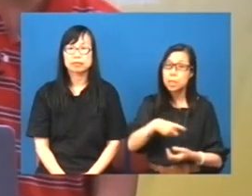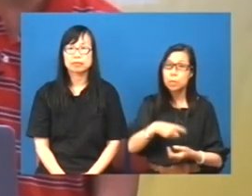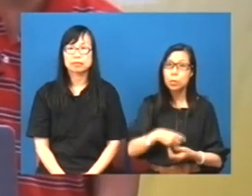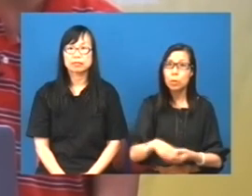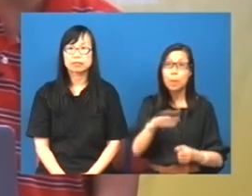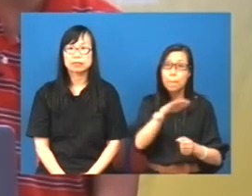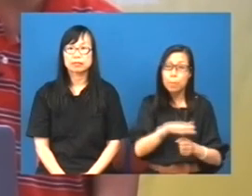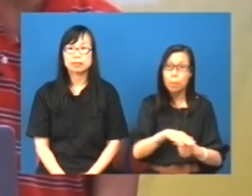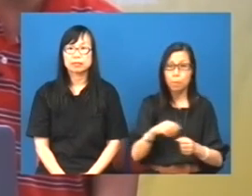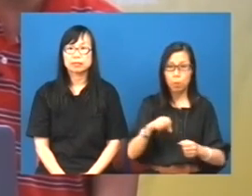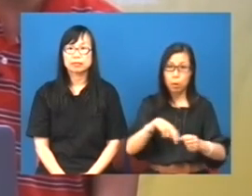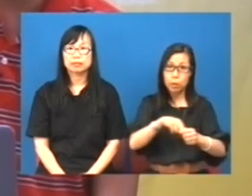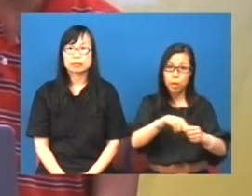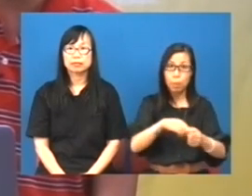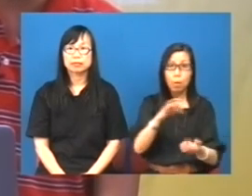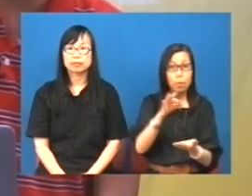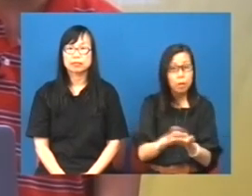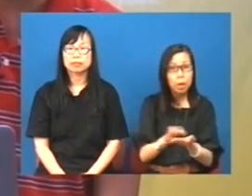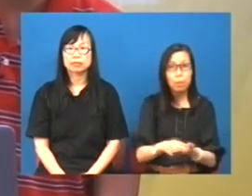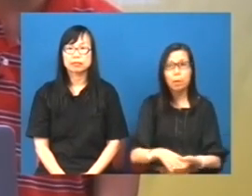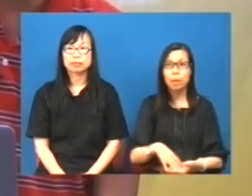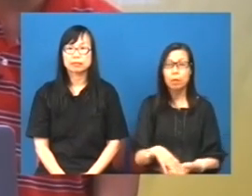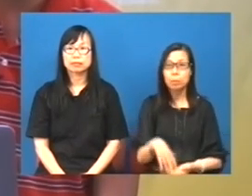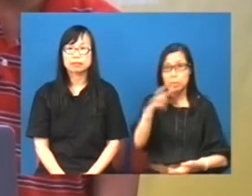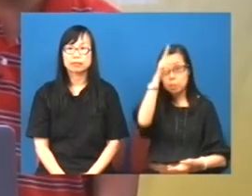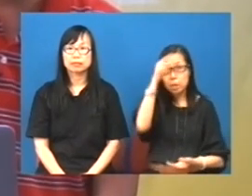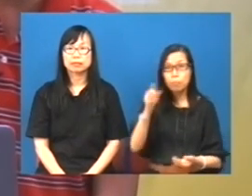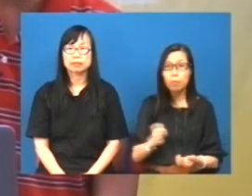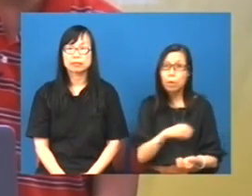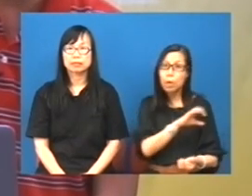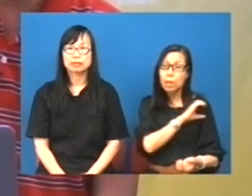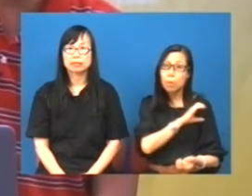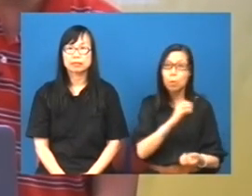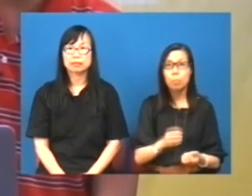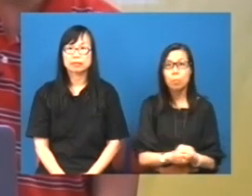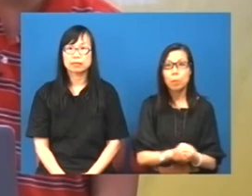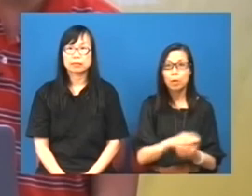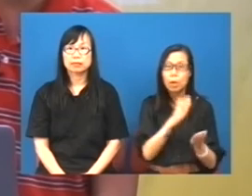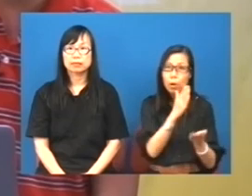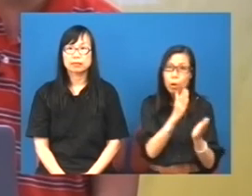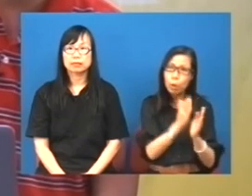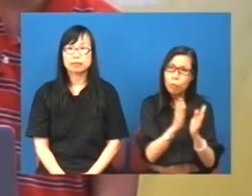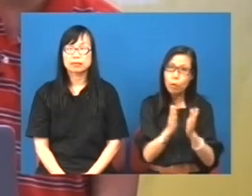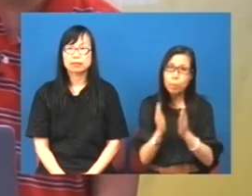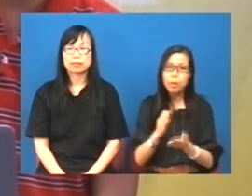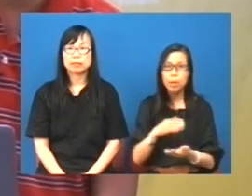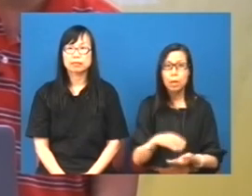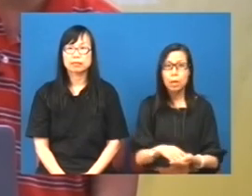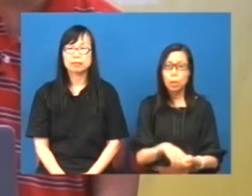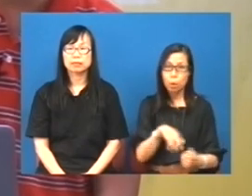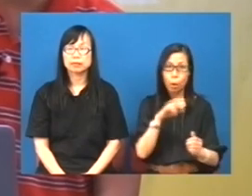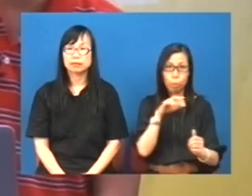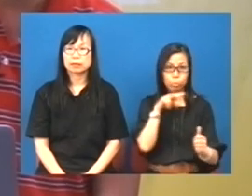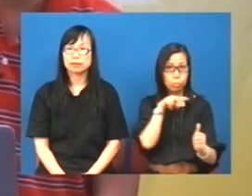方面但是一些相關政府部門特別康民住各方面究竟在整個球場的管理各方面